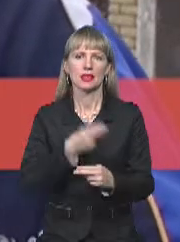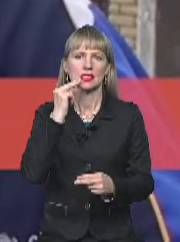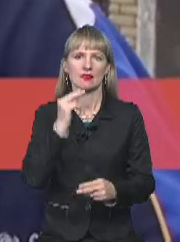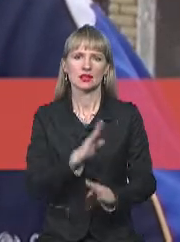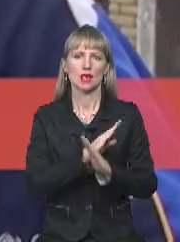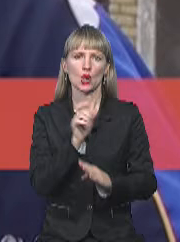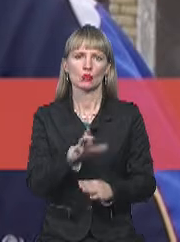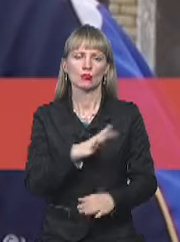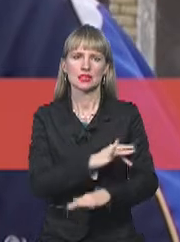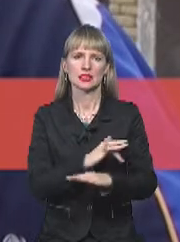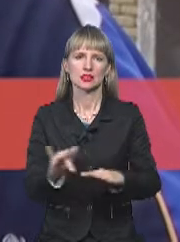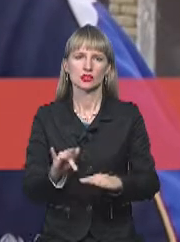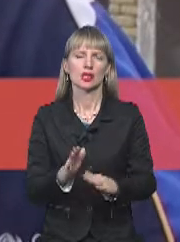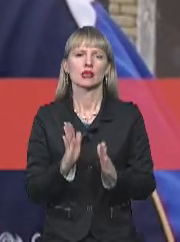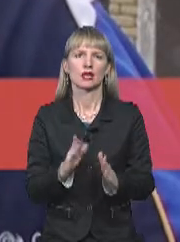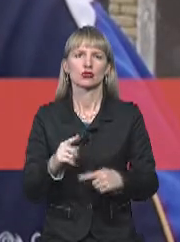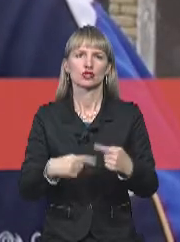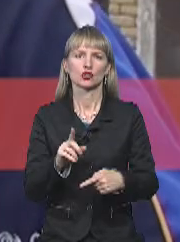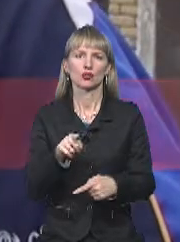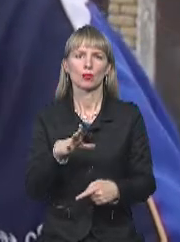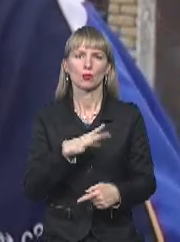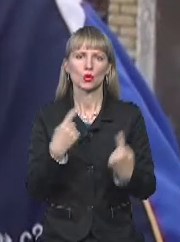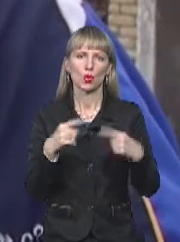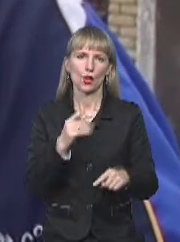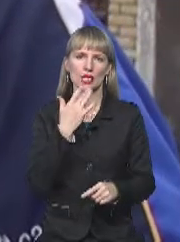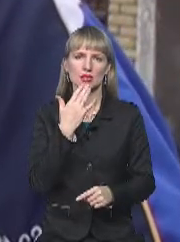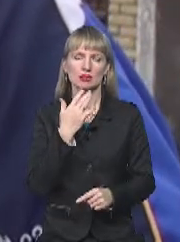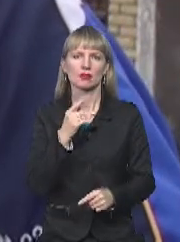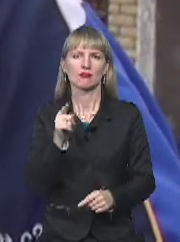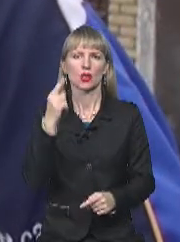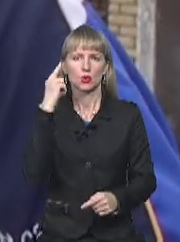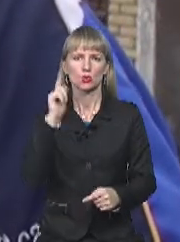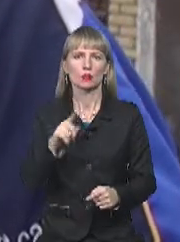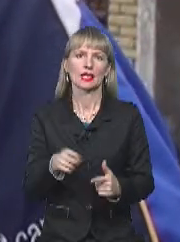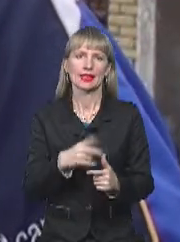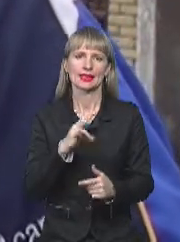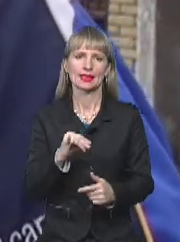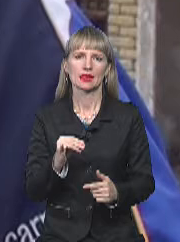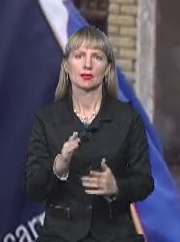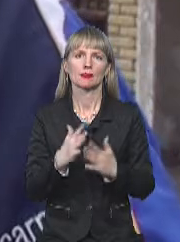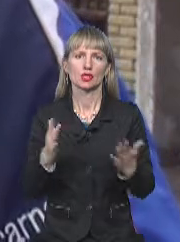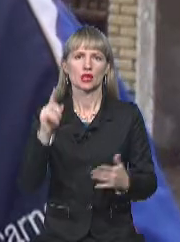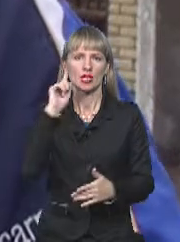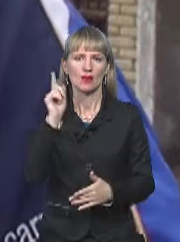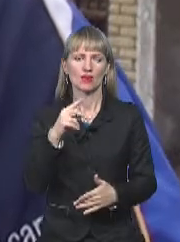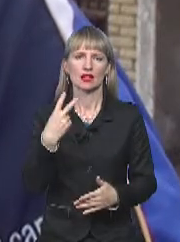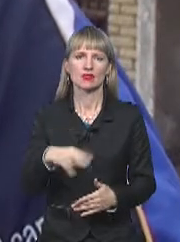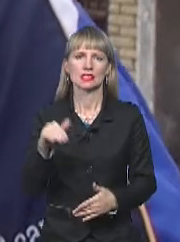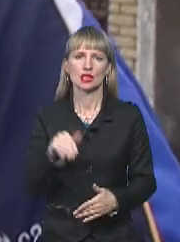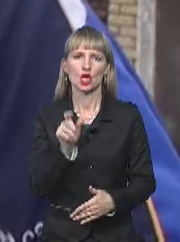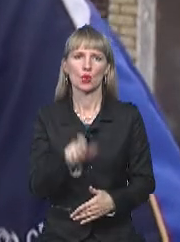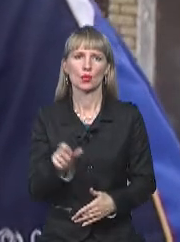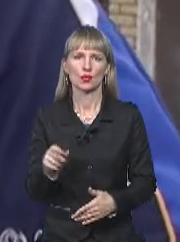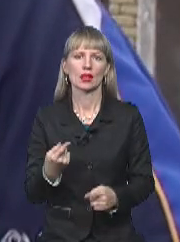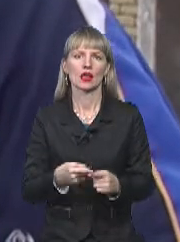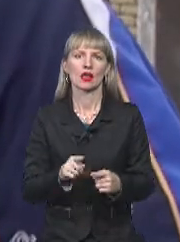були знищені. І тільки через те, що вони були іншої національності. Ви розумієте чи ні? Здебільшого євреї, 20 тисяч людей.